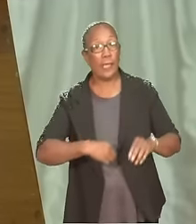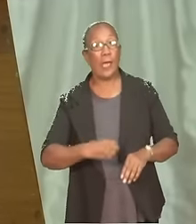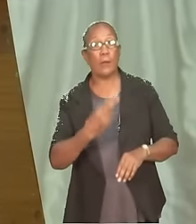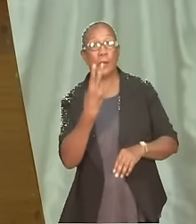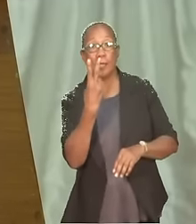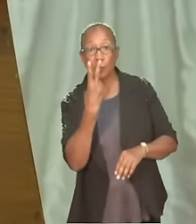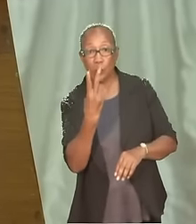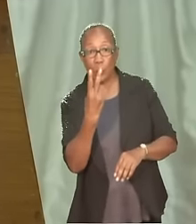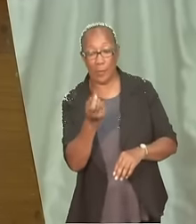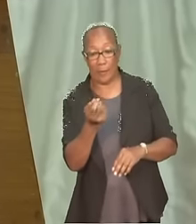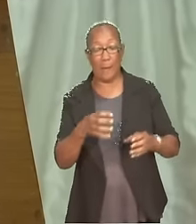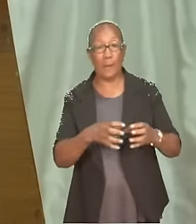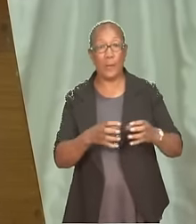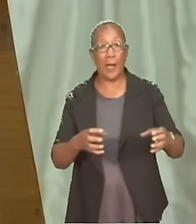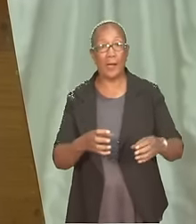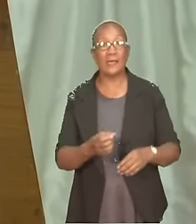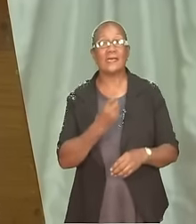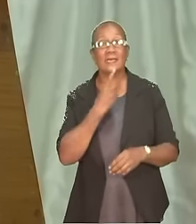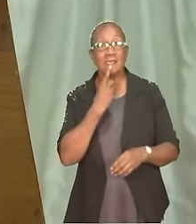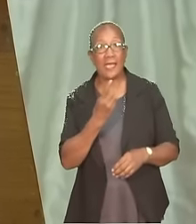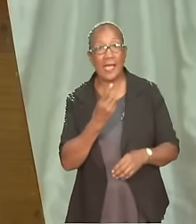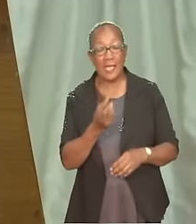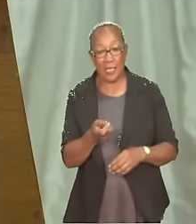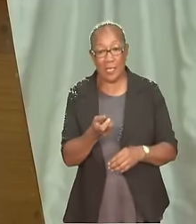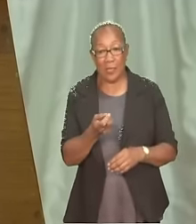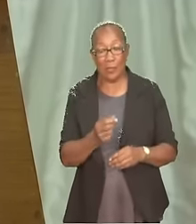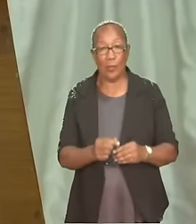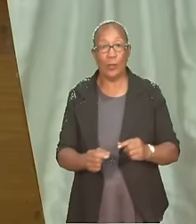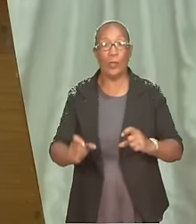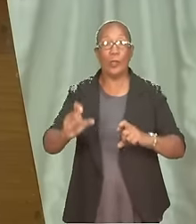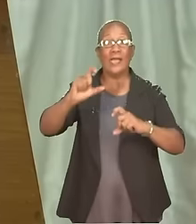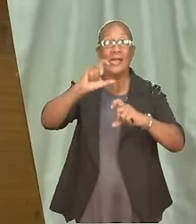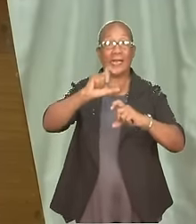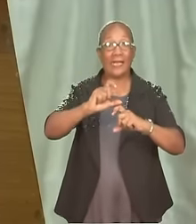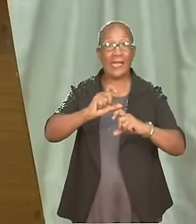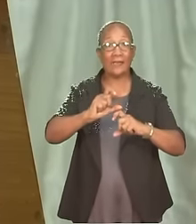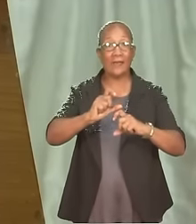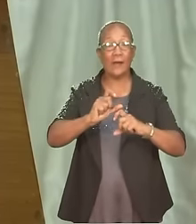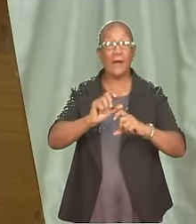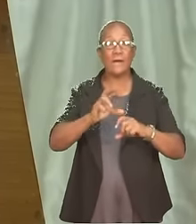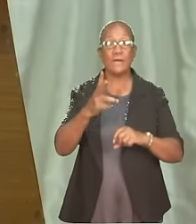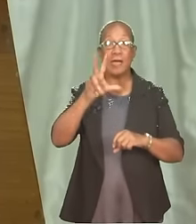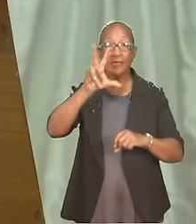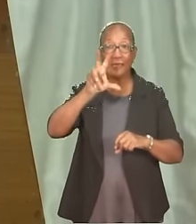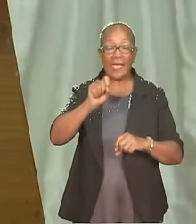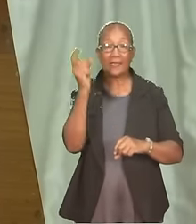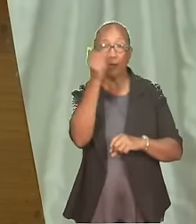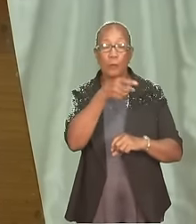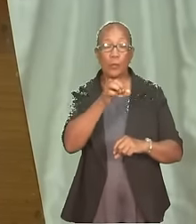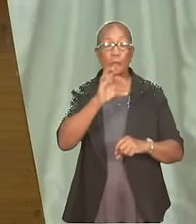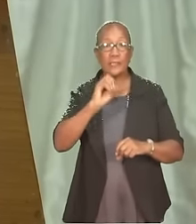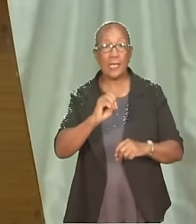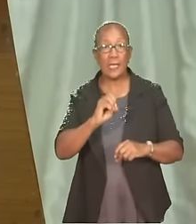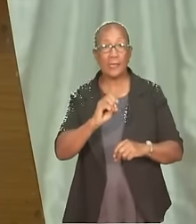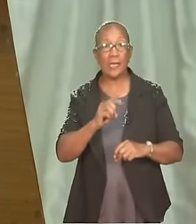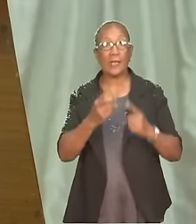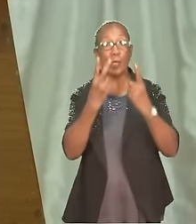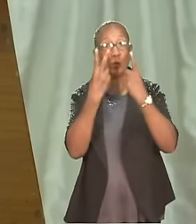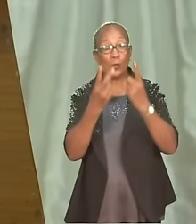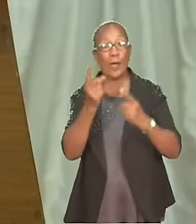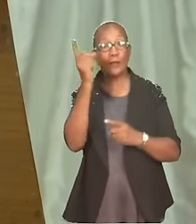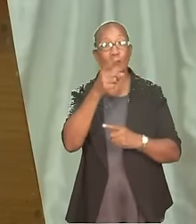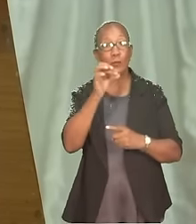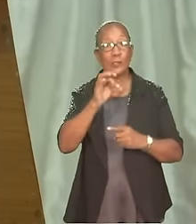onmiddellijk bekendgemaakt. Hun hypotheekrente is teruggebracht van 30% naar